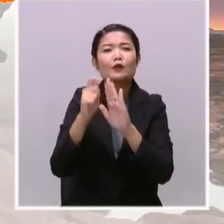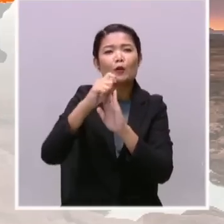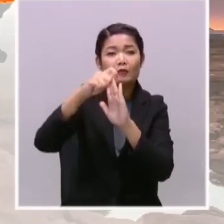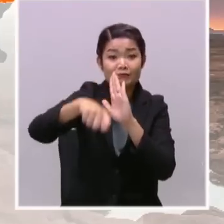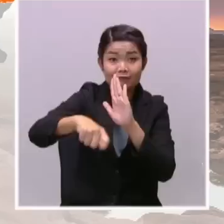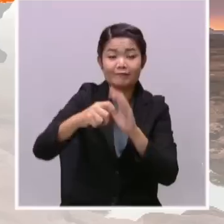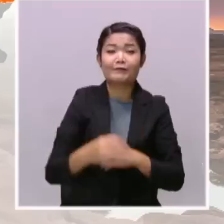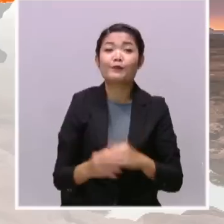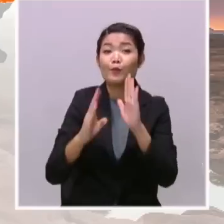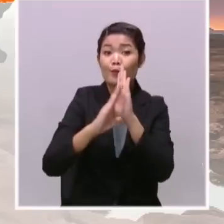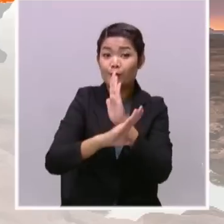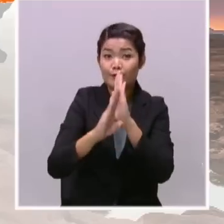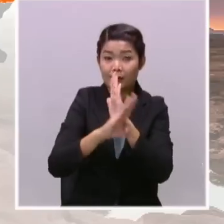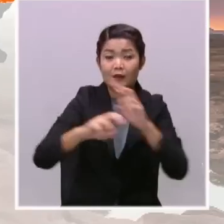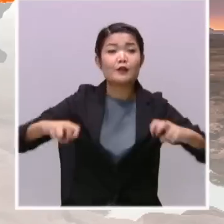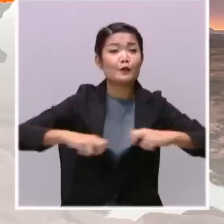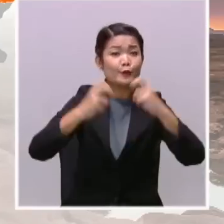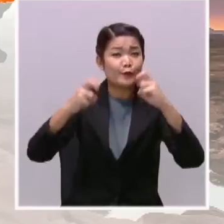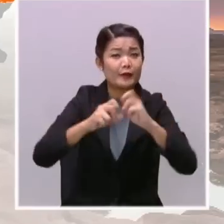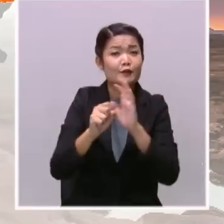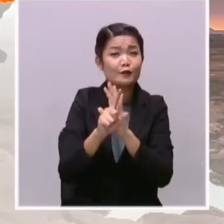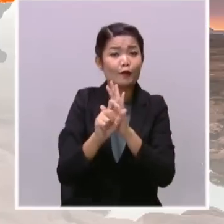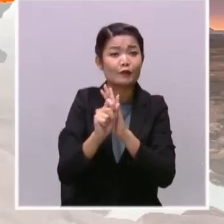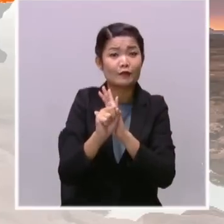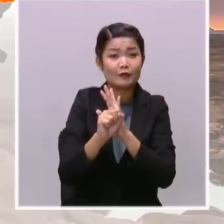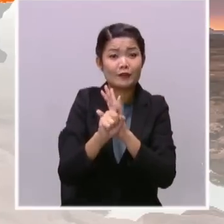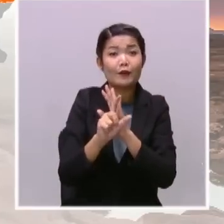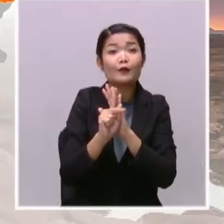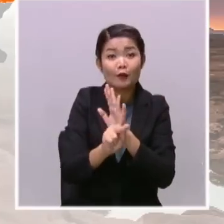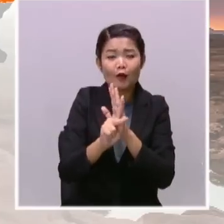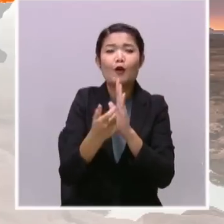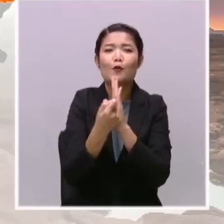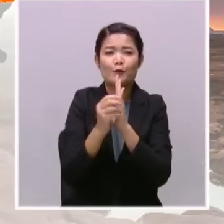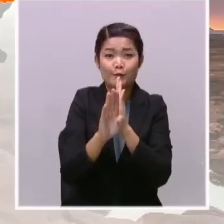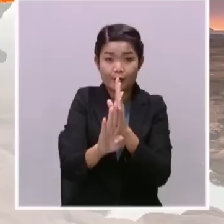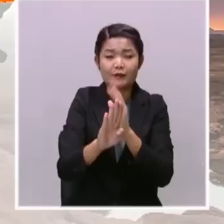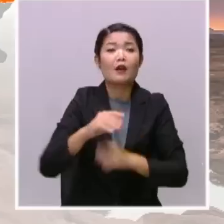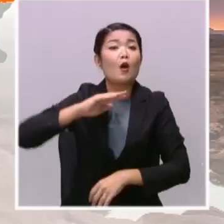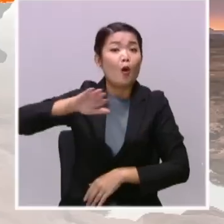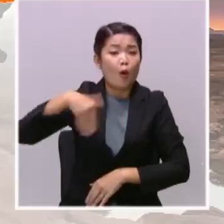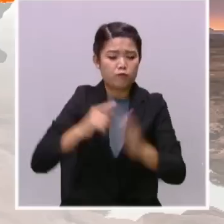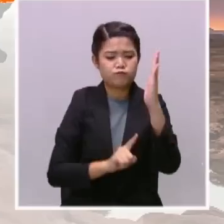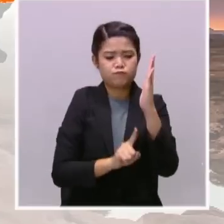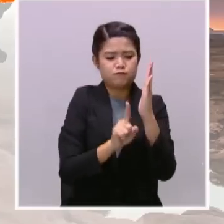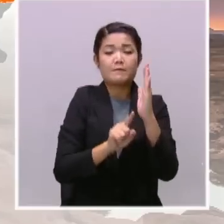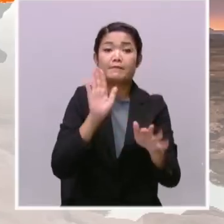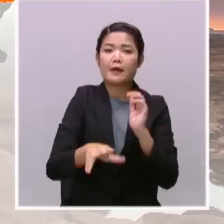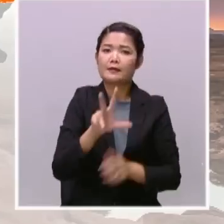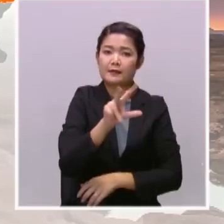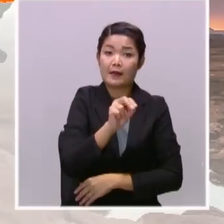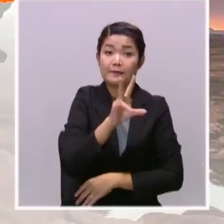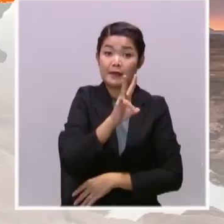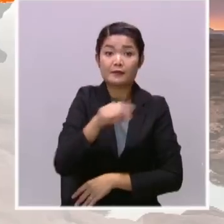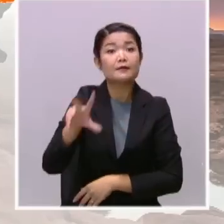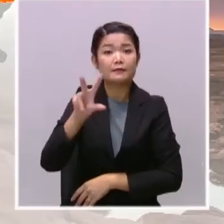ราชสีมาบุรีรรม ซุริน สีสเกตและจังหดอุบนราชธานีอุนหภูมิสูงสุด37-